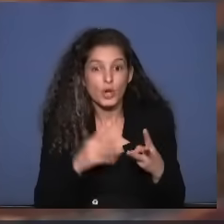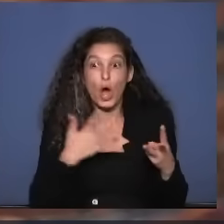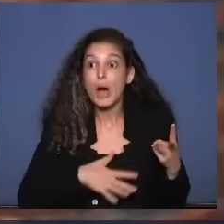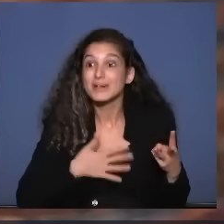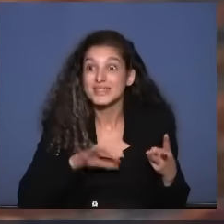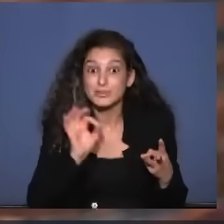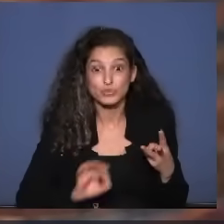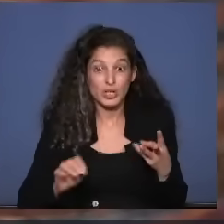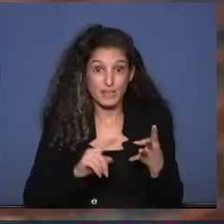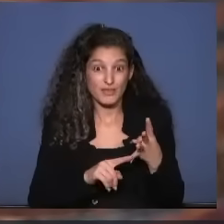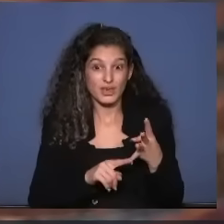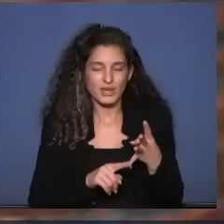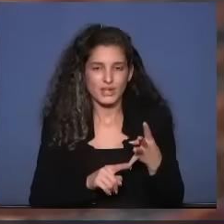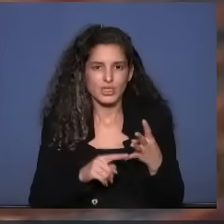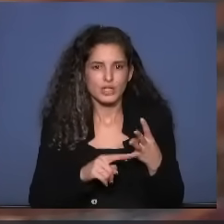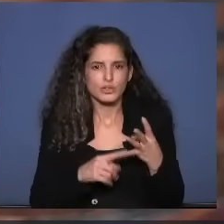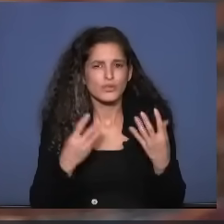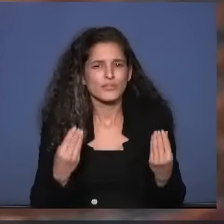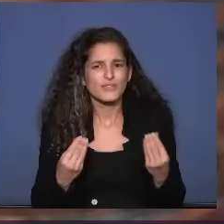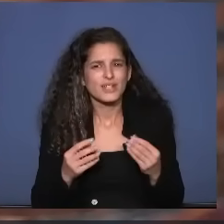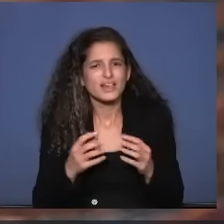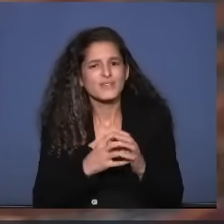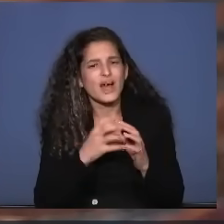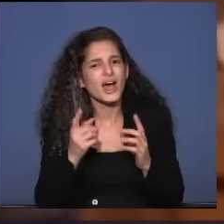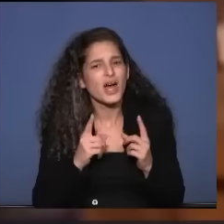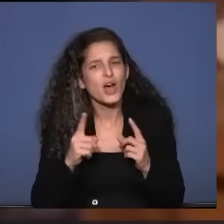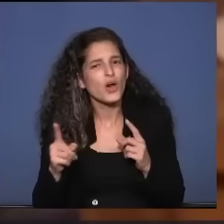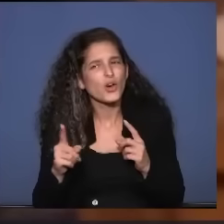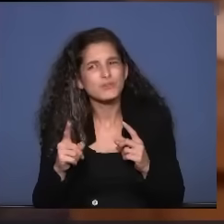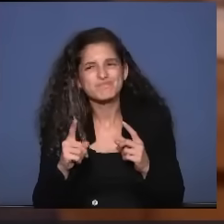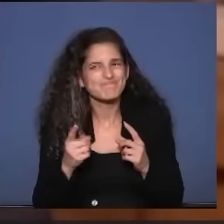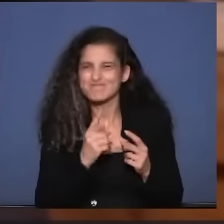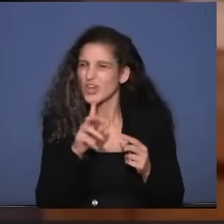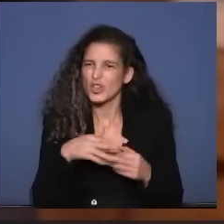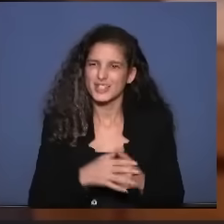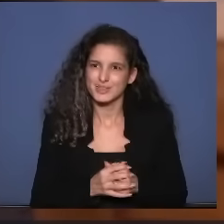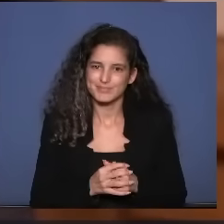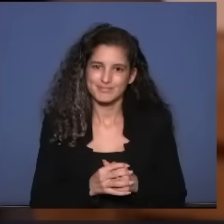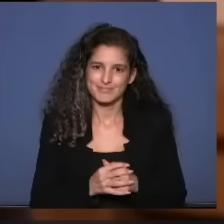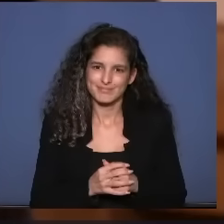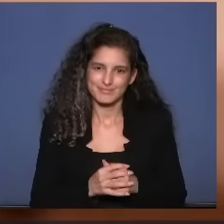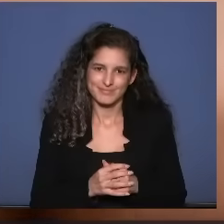שלהם אפילו. טוב, לטווח רחוק לא בדיוק יכול לצאת.